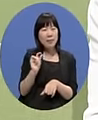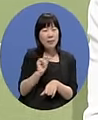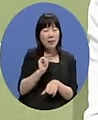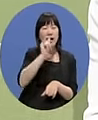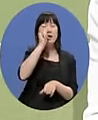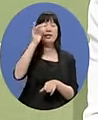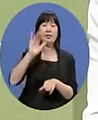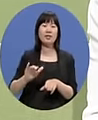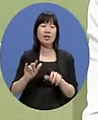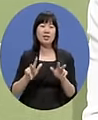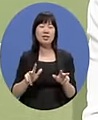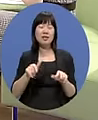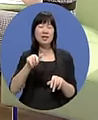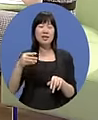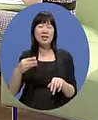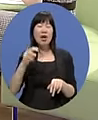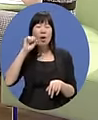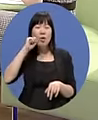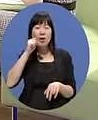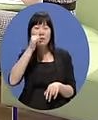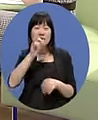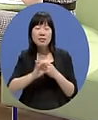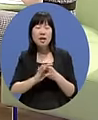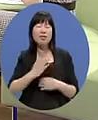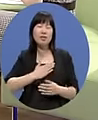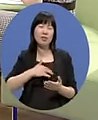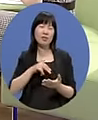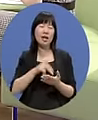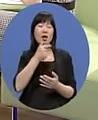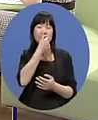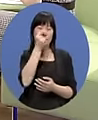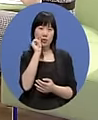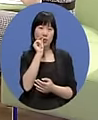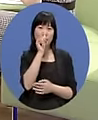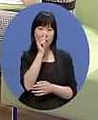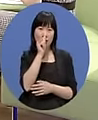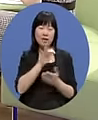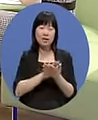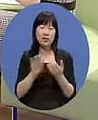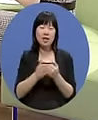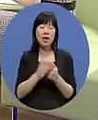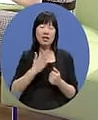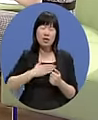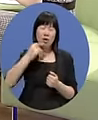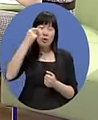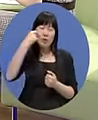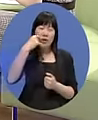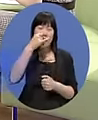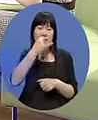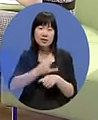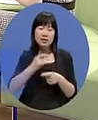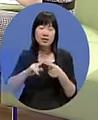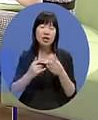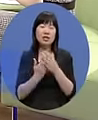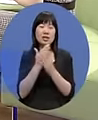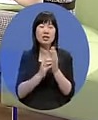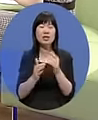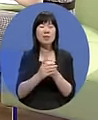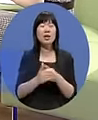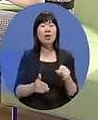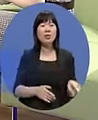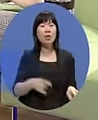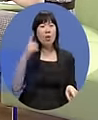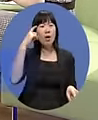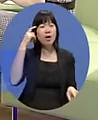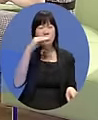빠릿빠릿하다 하더라도 이 기질에 어려움이 있는 아이들은 정서적으로 좀 미숙하다. 그리고 정서적으로 자꾸 울고불고 하는 것들이 생기니까, 네. 너 왜